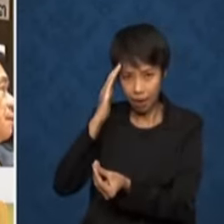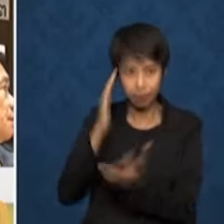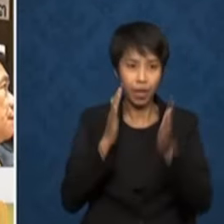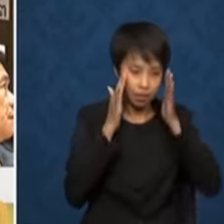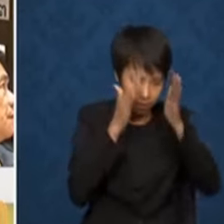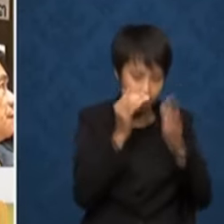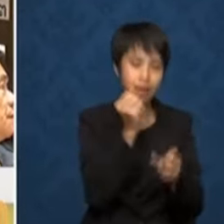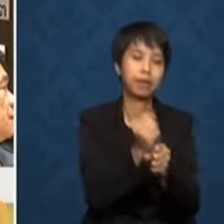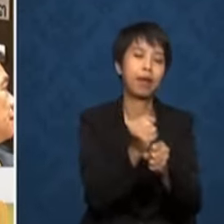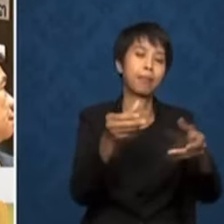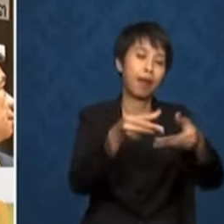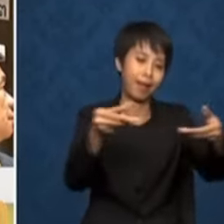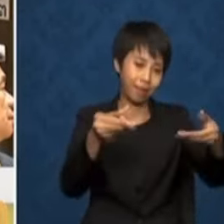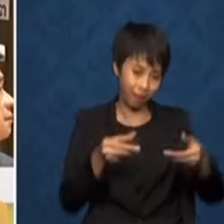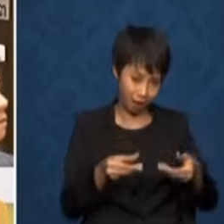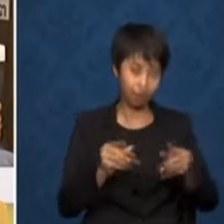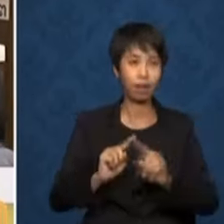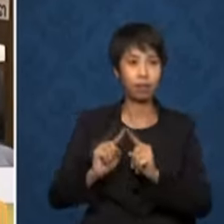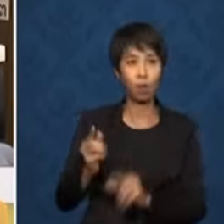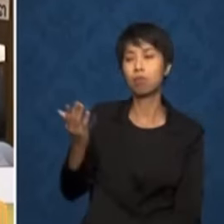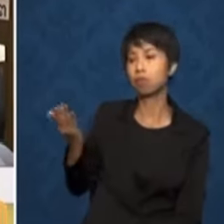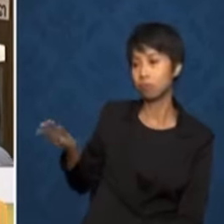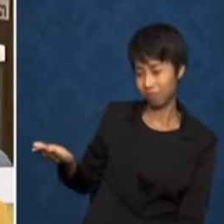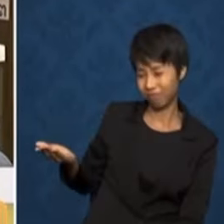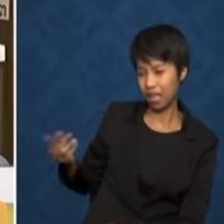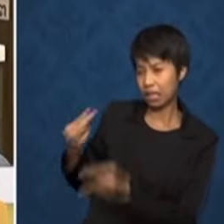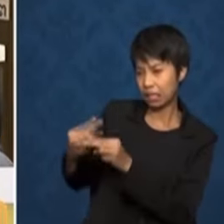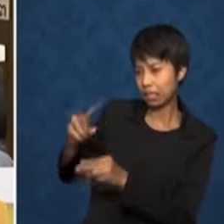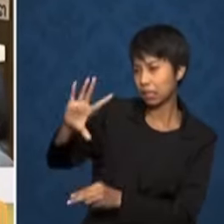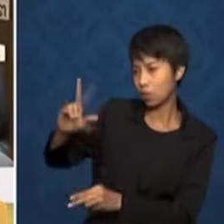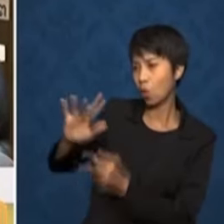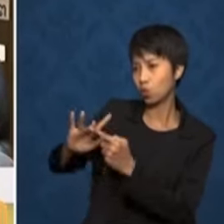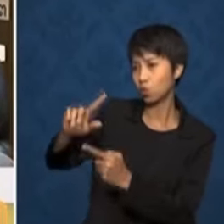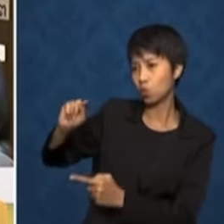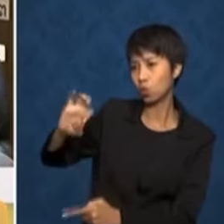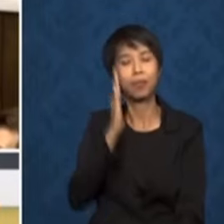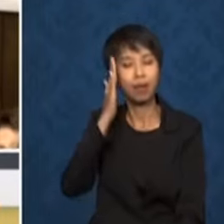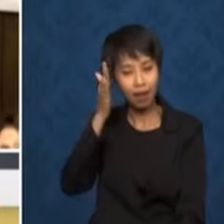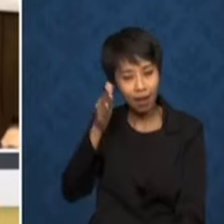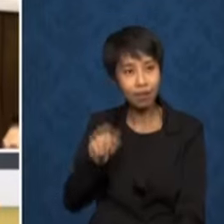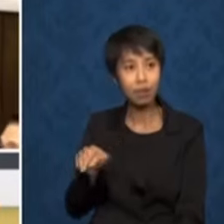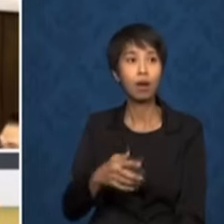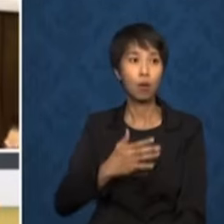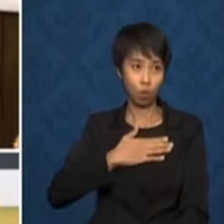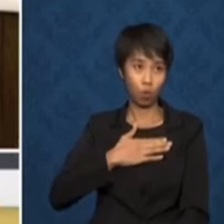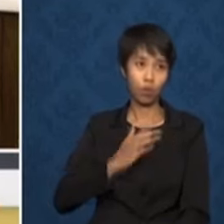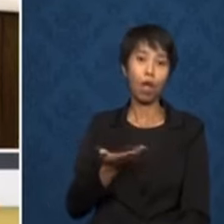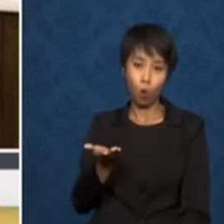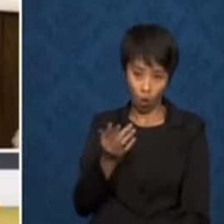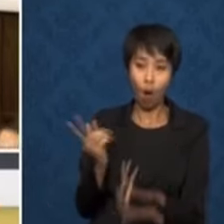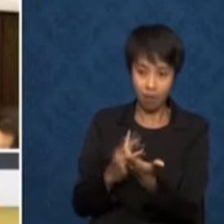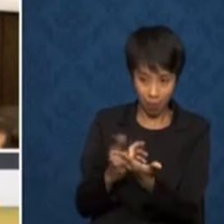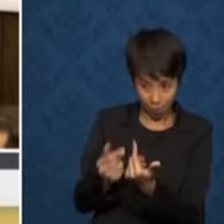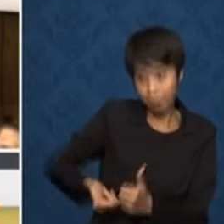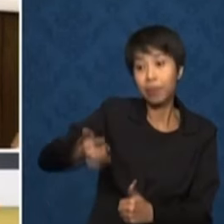ฉบับนี้ขึ้นมาแต่ถ้าเพื่อนสมาชิกท่านชุติพงษ์ผมขออนุญาตเอ่ยนามนะครับถ้าท่านเล่นเกมแบบนี้เนี่ยพวกผมขอนับองค์ประชุมได้บ้าง